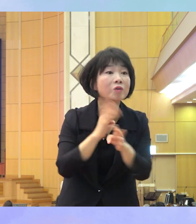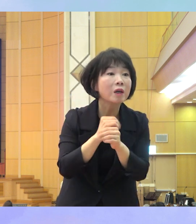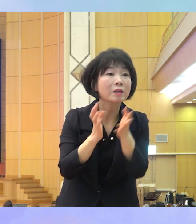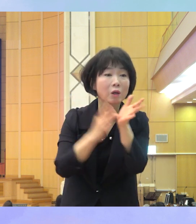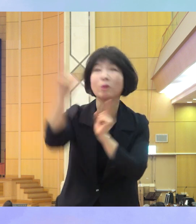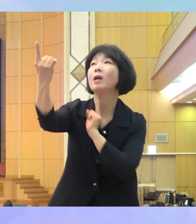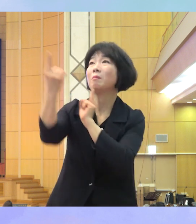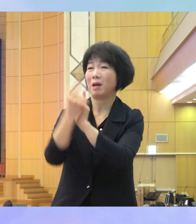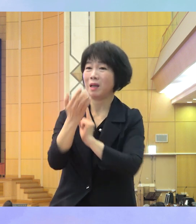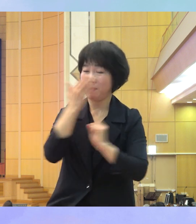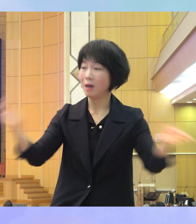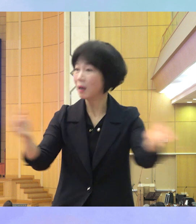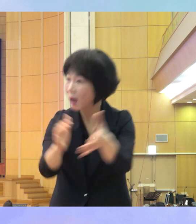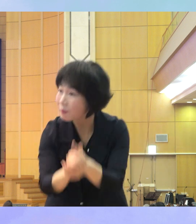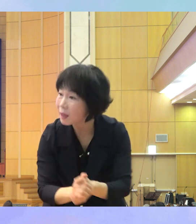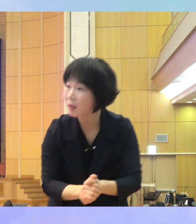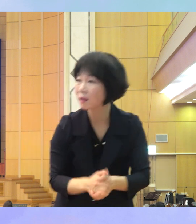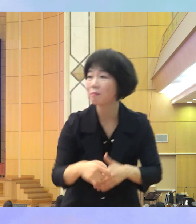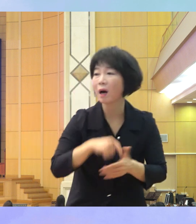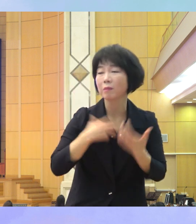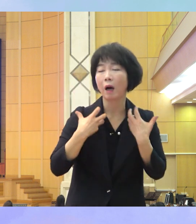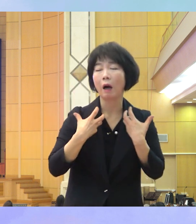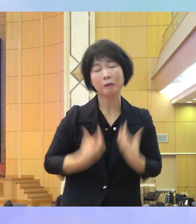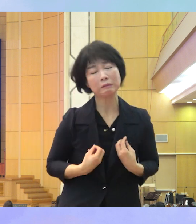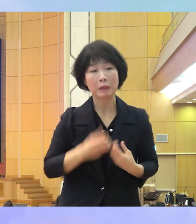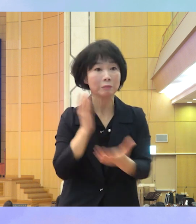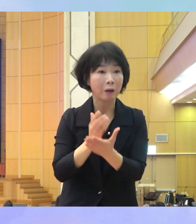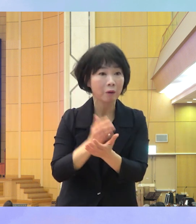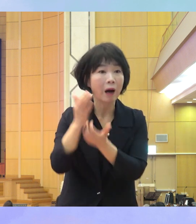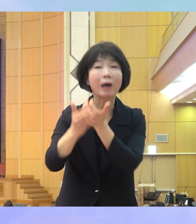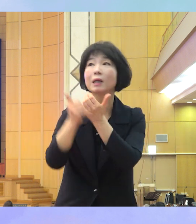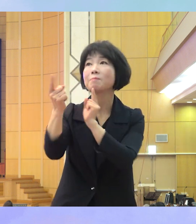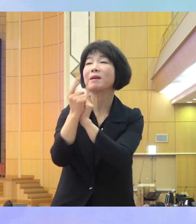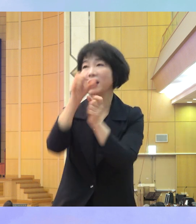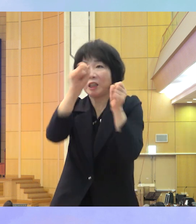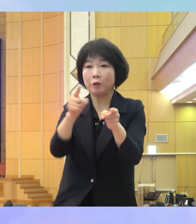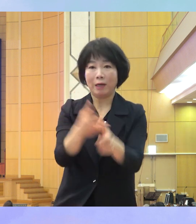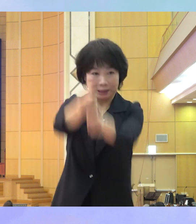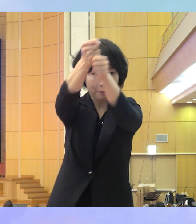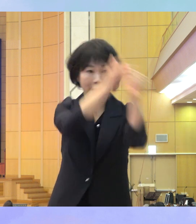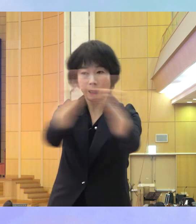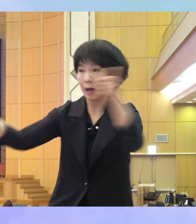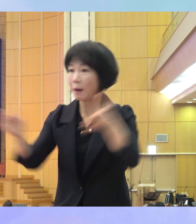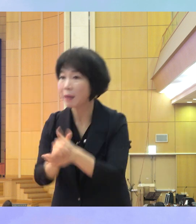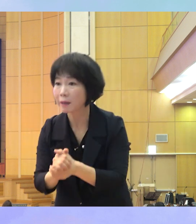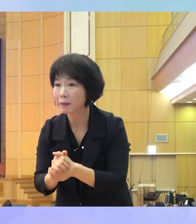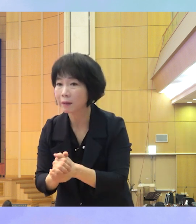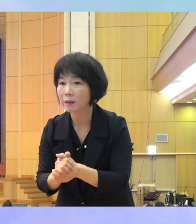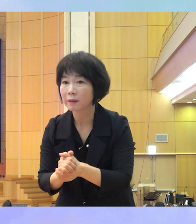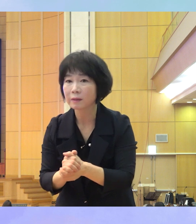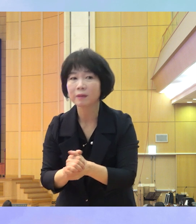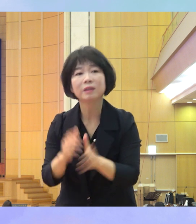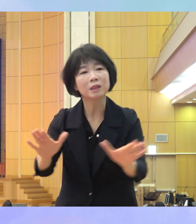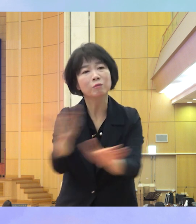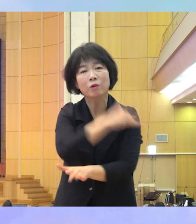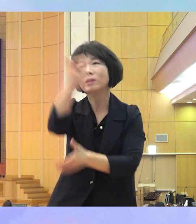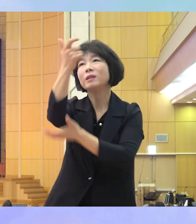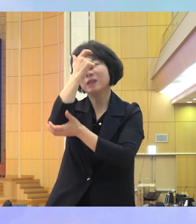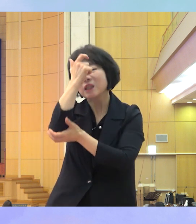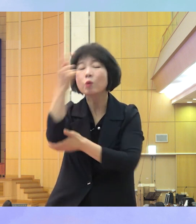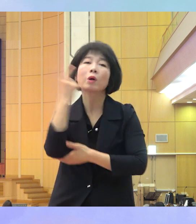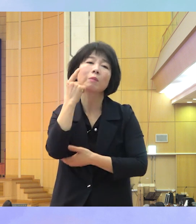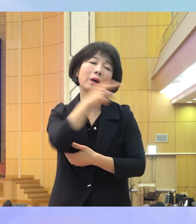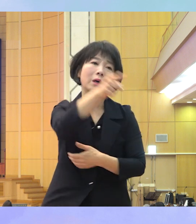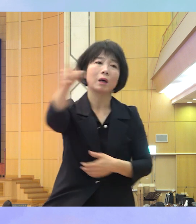나는 망했구나 절망하지 마시고 주님을 만날 때요. 이때가 주님 앞에 기도할 때요.